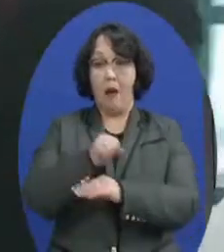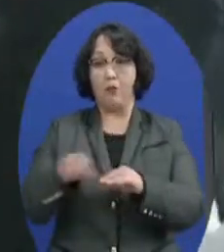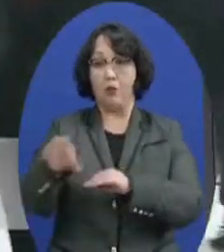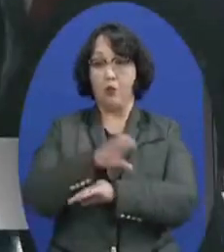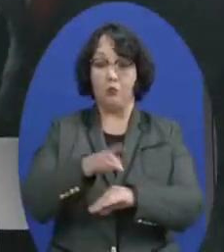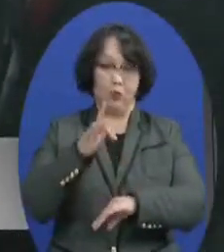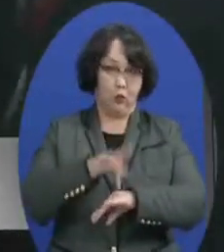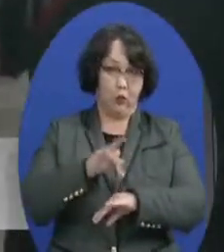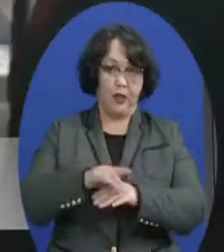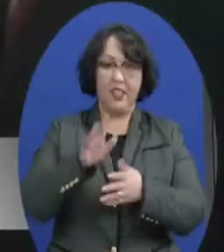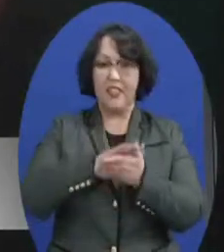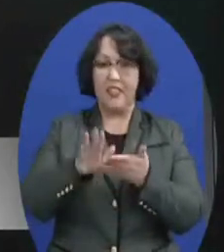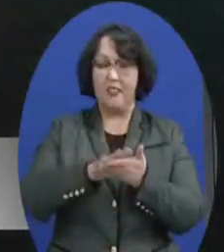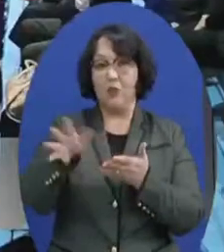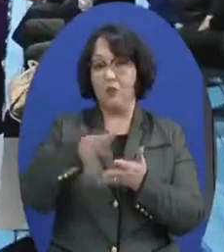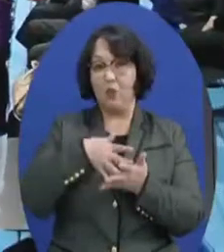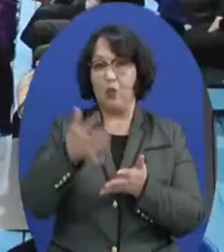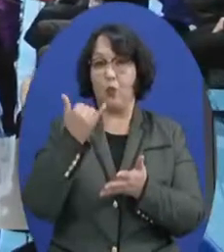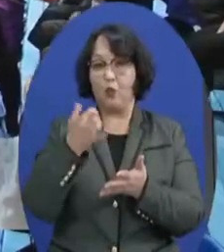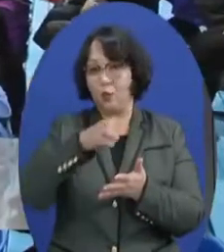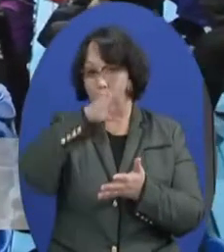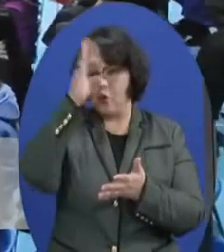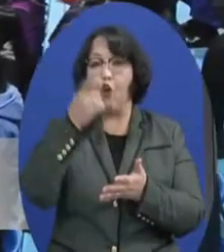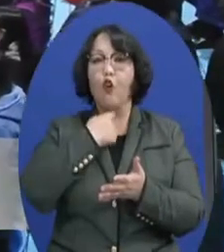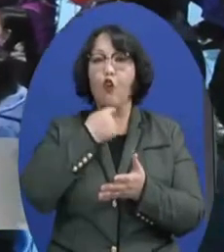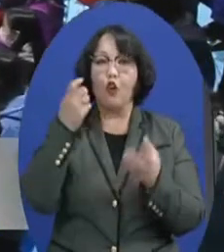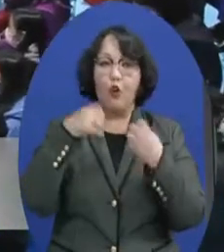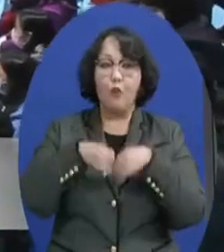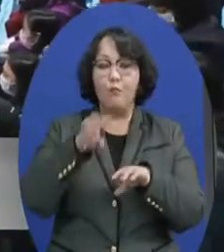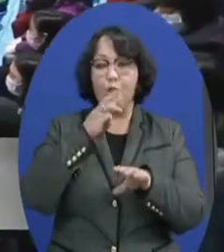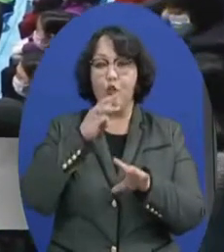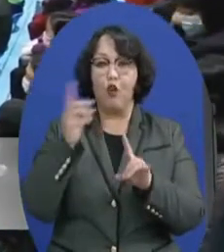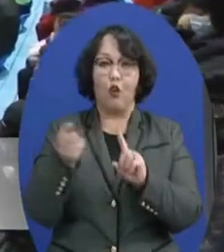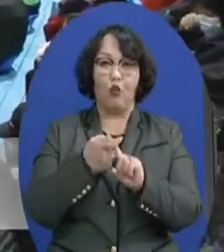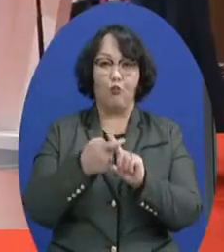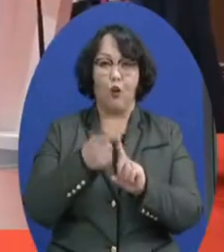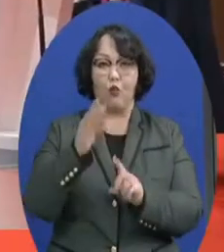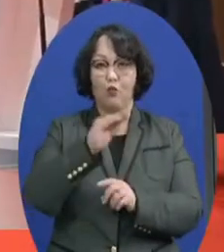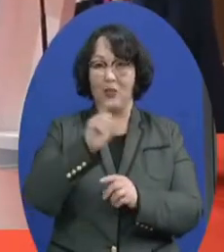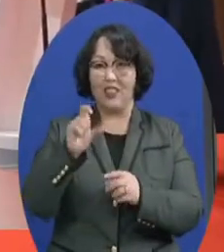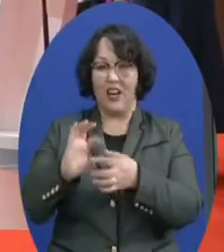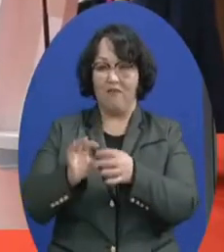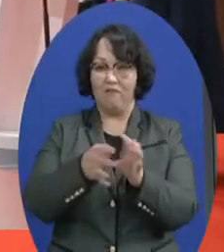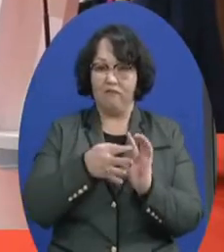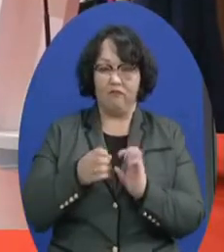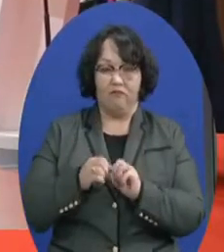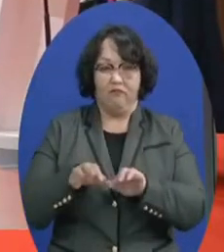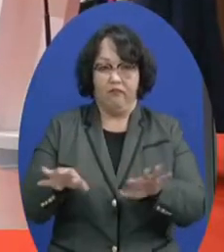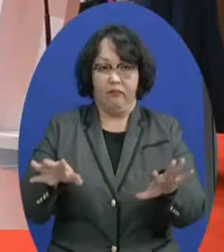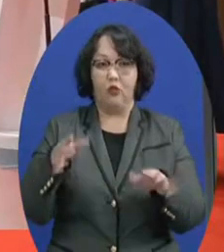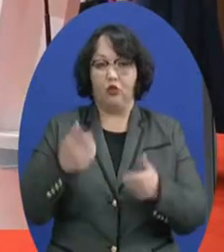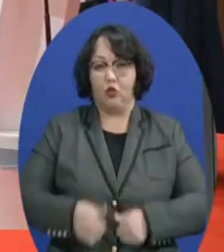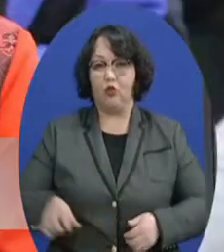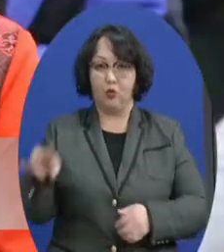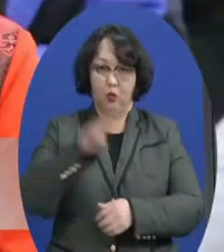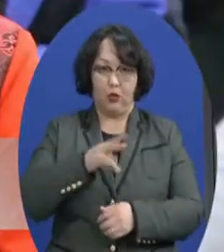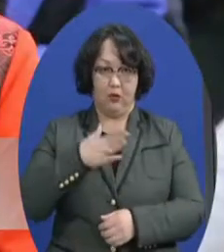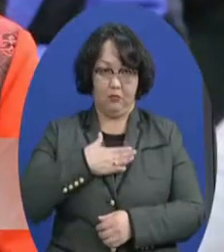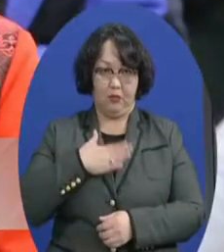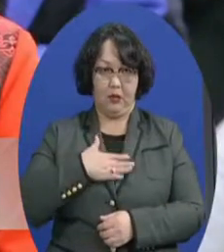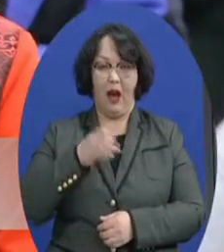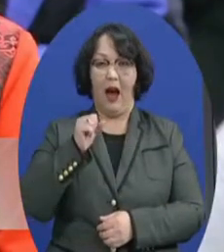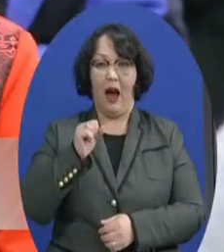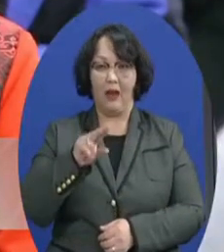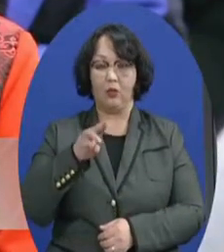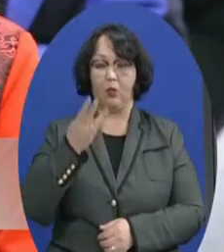Аймаг сумын төвд цэвэр бохир ус дулааны шугам мэдээлэл холбооны сүлжээг өргөтгөн хөгжүүлж төрлөх нутаг төрсэн сумандаа тав тухтай амьдрах боломжийг